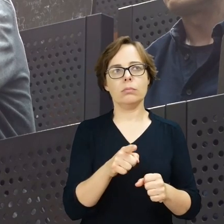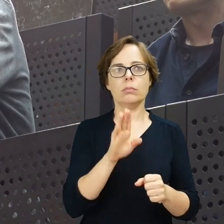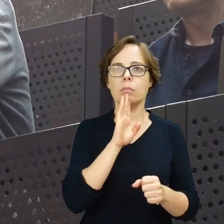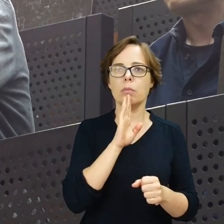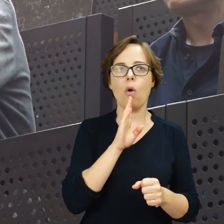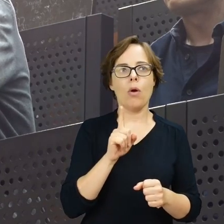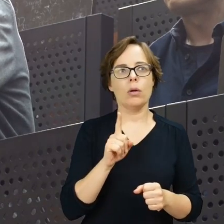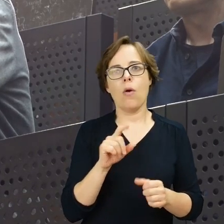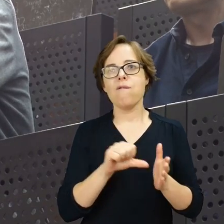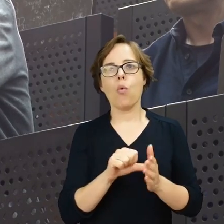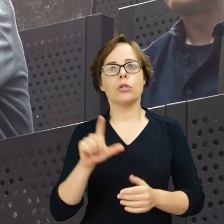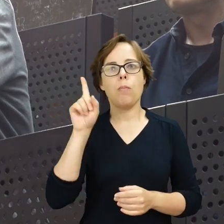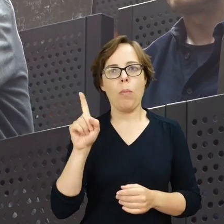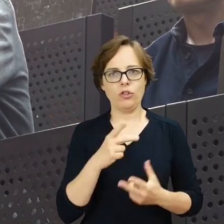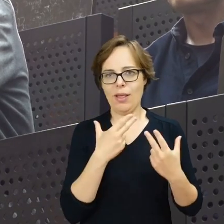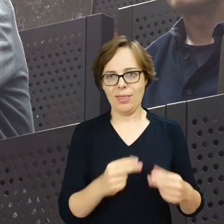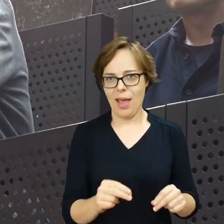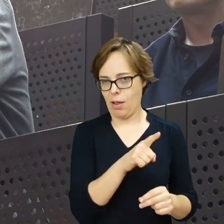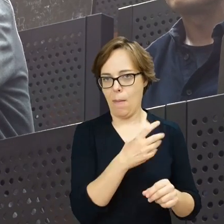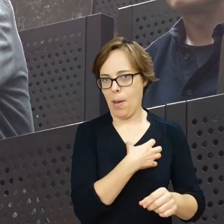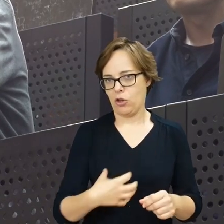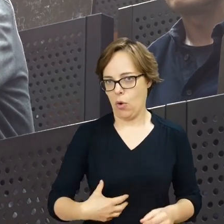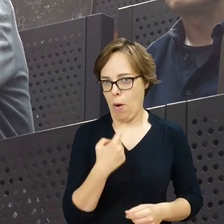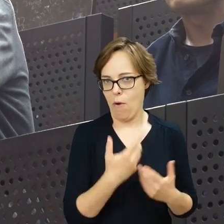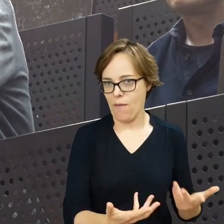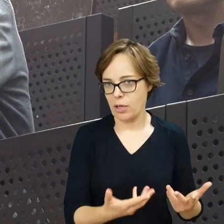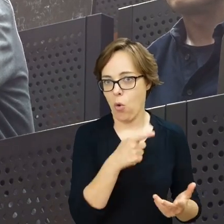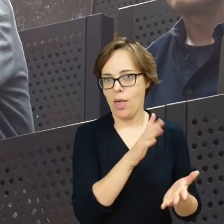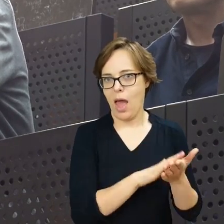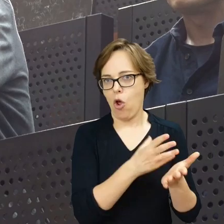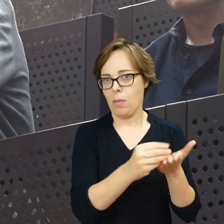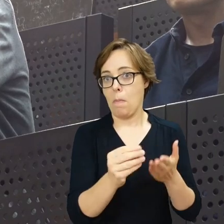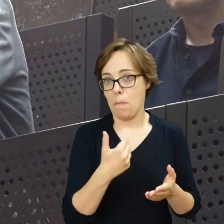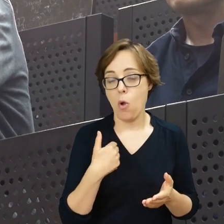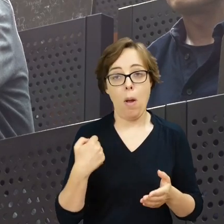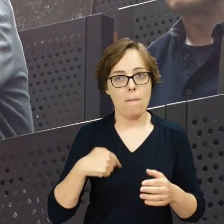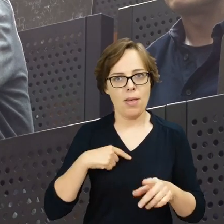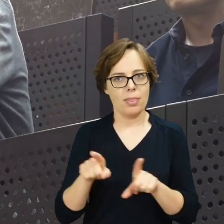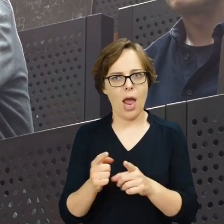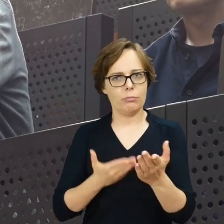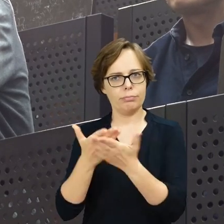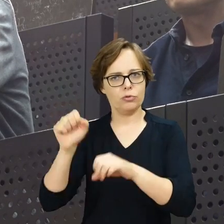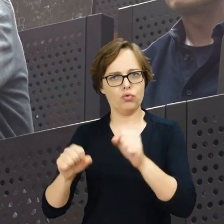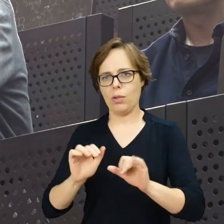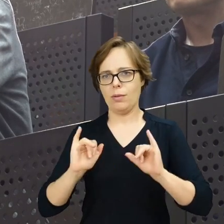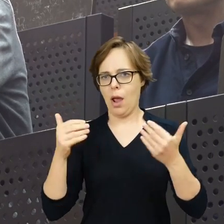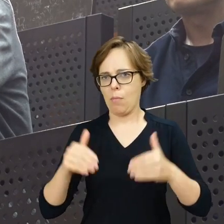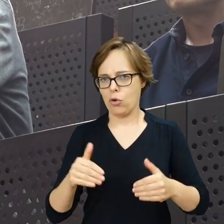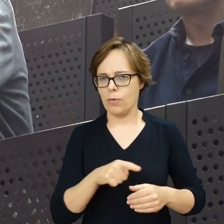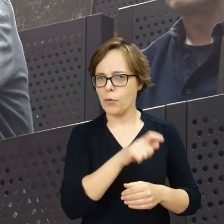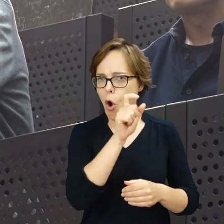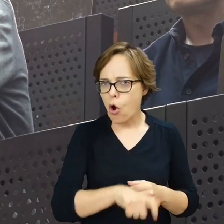pełniący funkcji publicznej, zdaniem marszałka. No i my tutaj też podważaliśmy to do sądu, twierdząc, że no nie jest możliwe, żeby osoba nie pełniąca